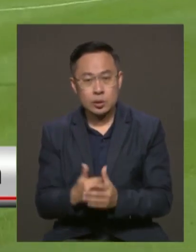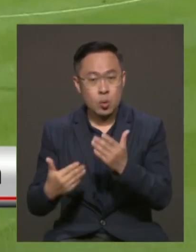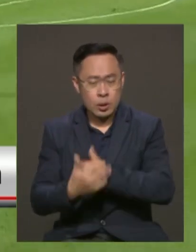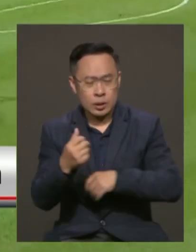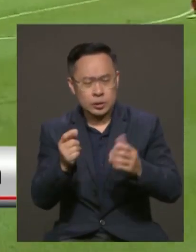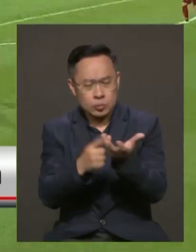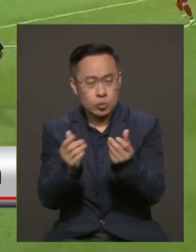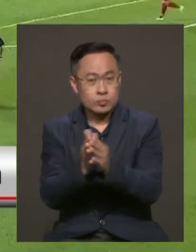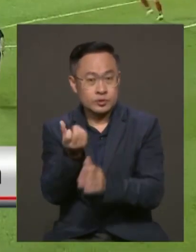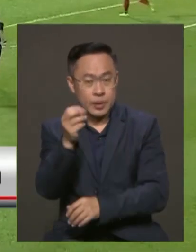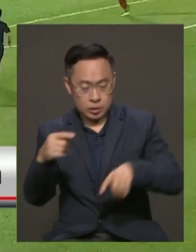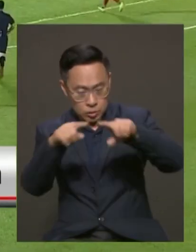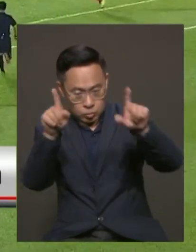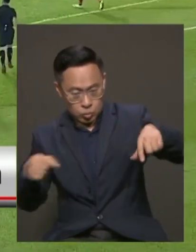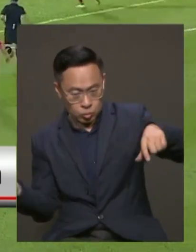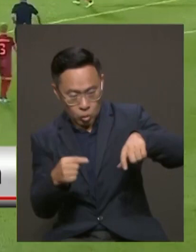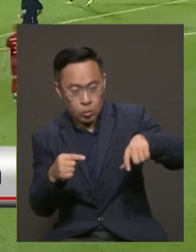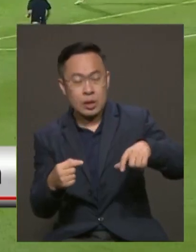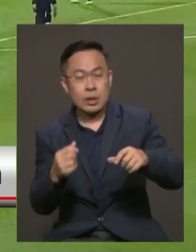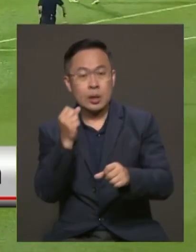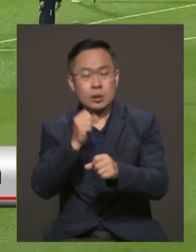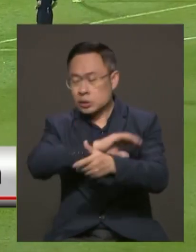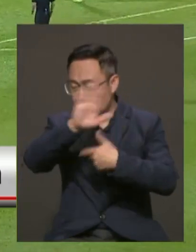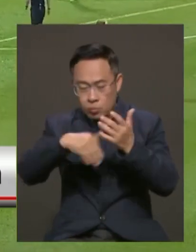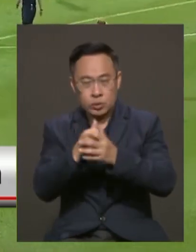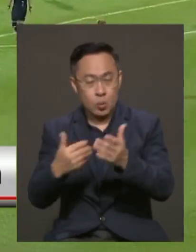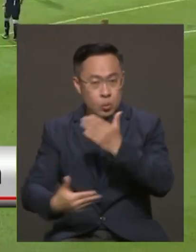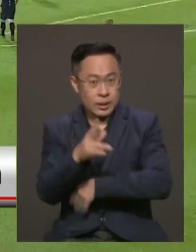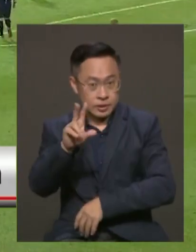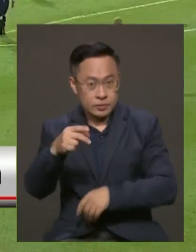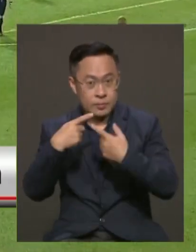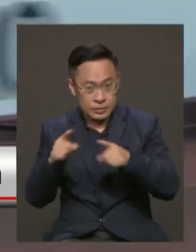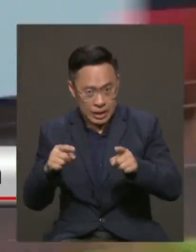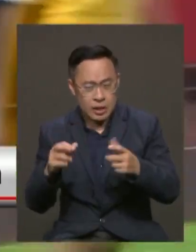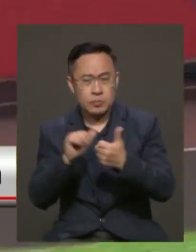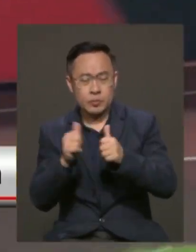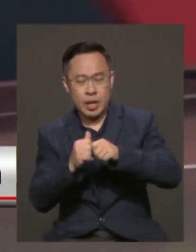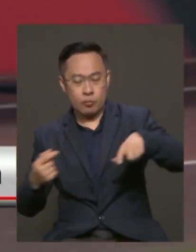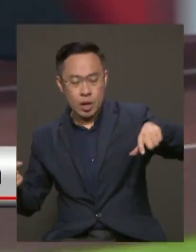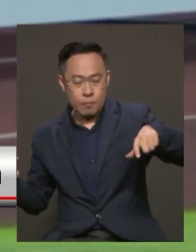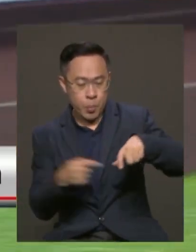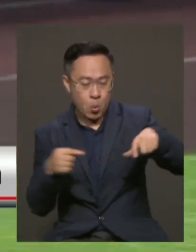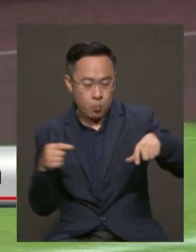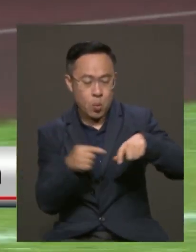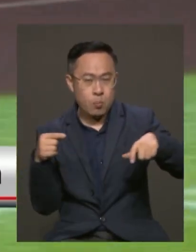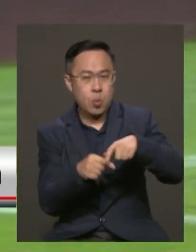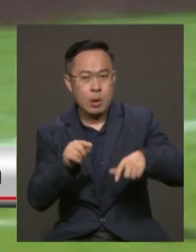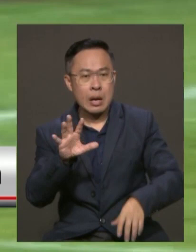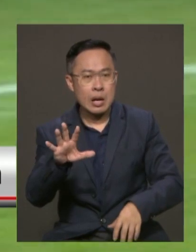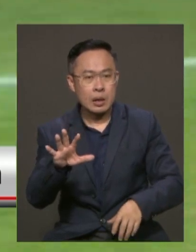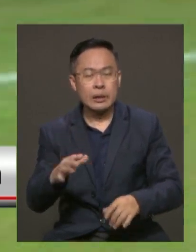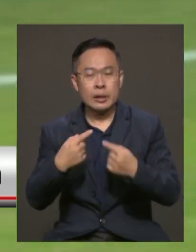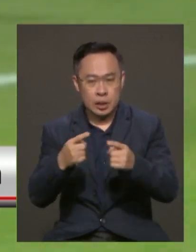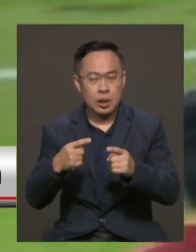ยรวมทั้งหมดเนี่ยเราสร้างได้ประมาณ30กว่าครั้งแต่เราเองก็ต้องพยายามกลับไปแก้ไขเพื่อให้เกมมันดีขึ้นต่อไปนะ